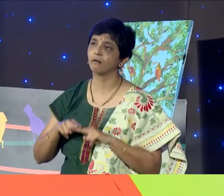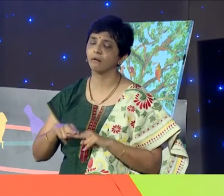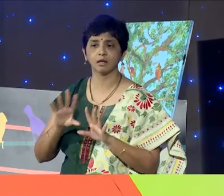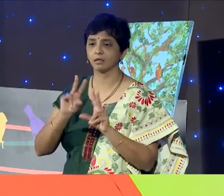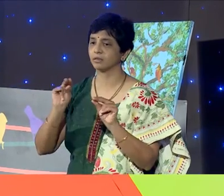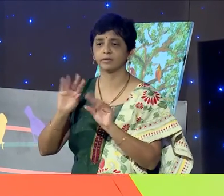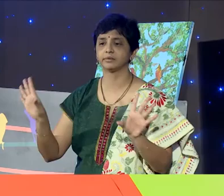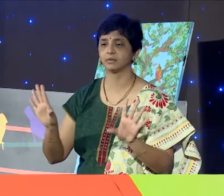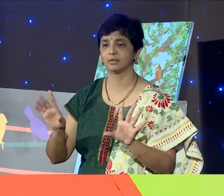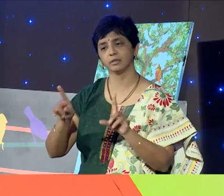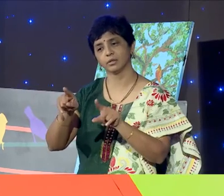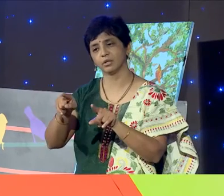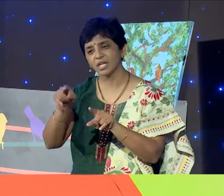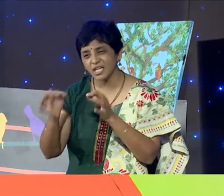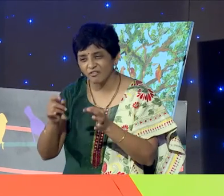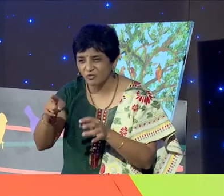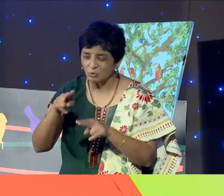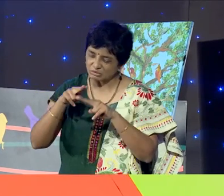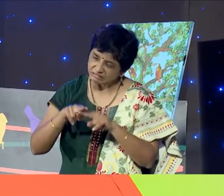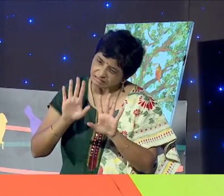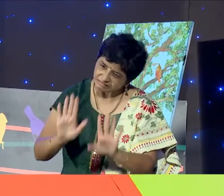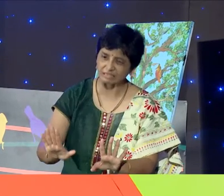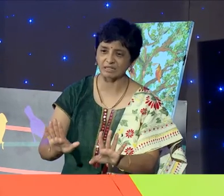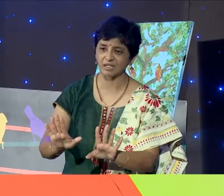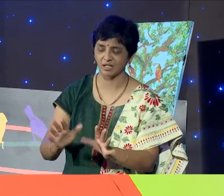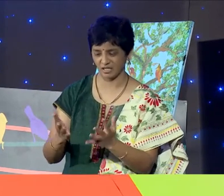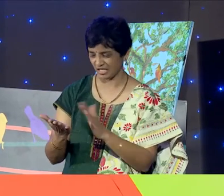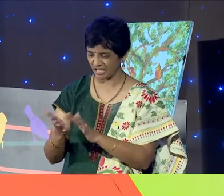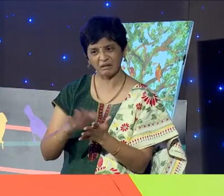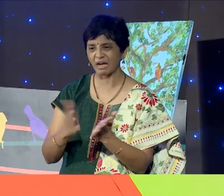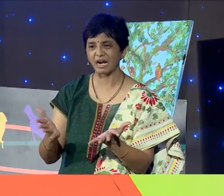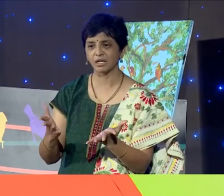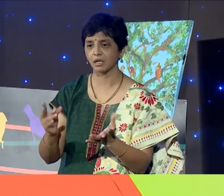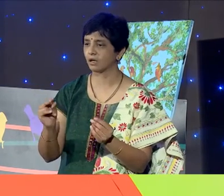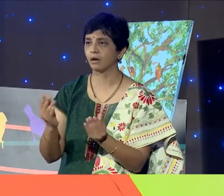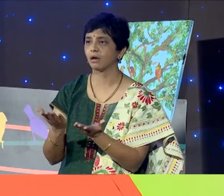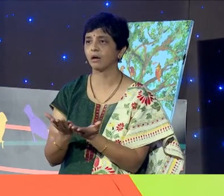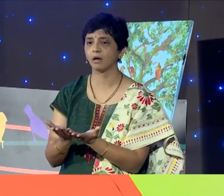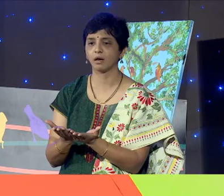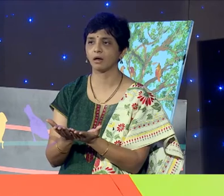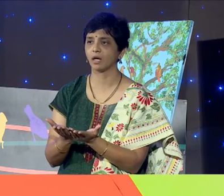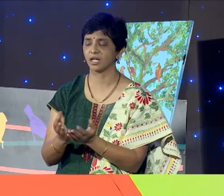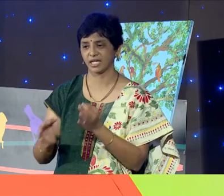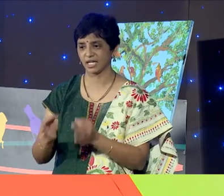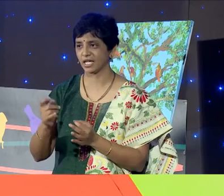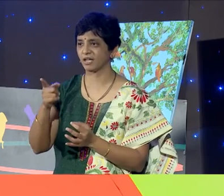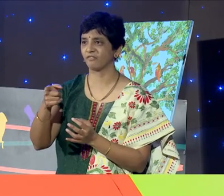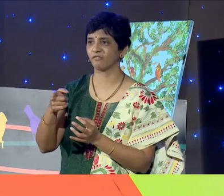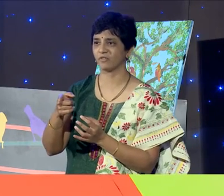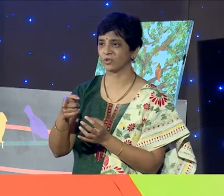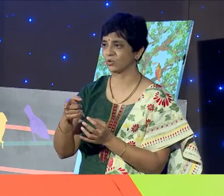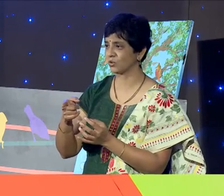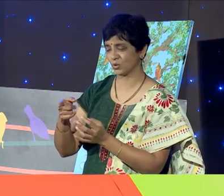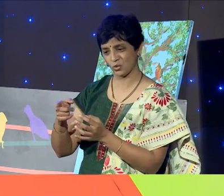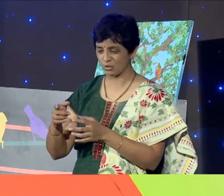इतना जरूर कहना चाहूंगा कि राह देखने वालों के हाथ में उतना ही आता है जितना कोशिश करने वाले छोड़ दिया